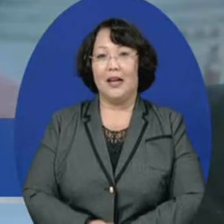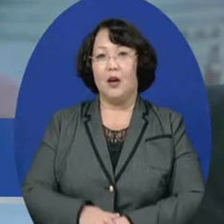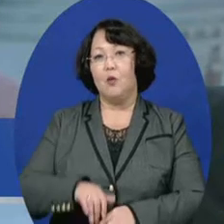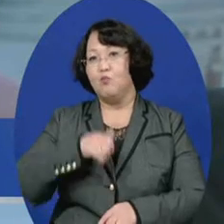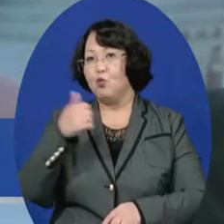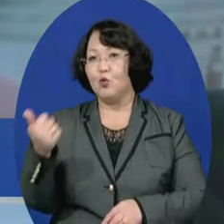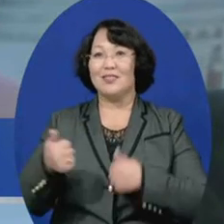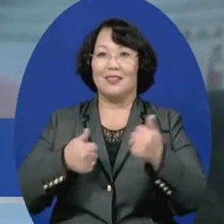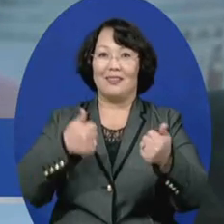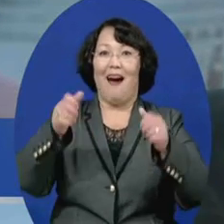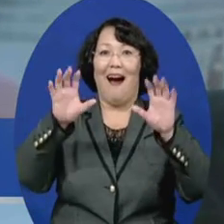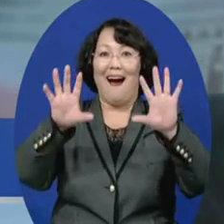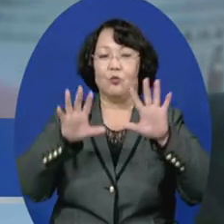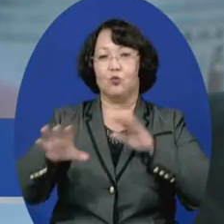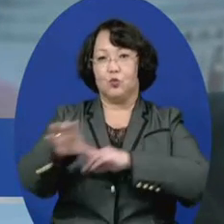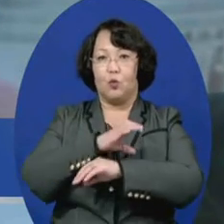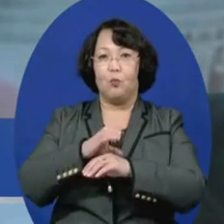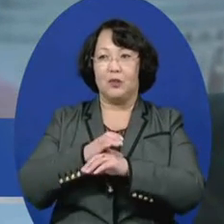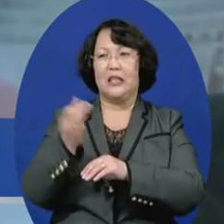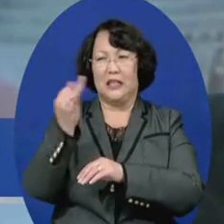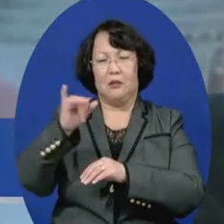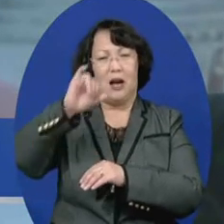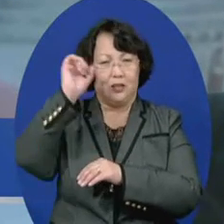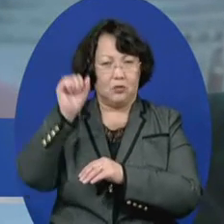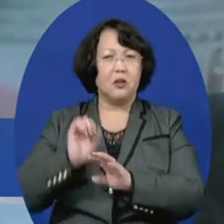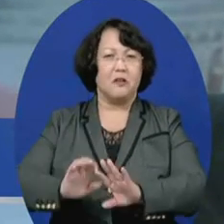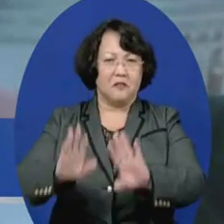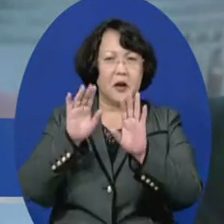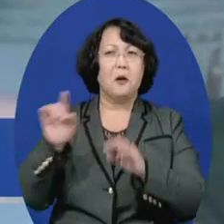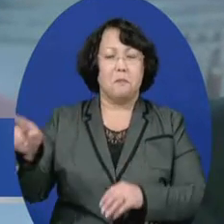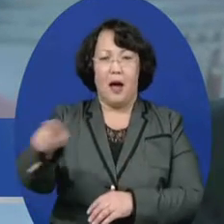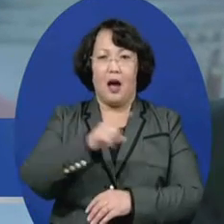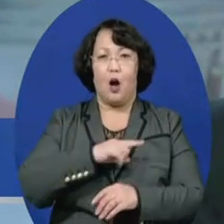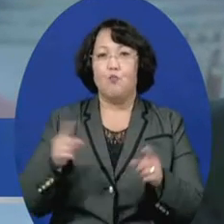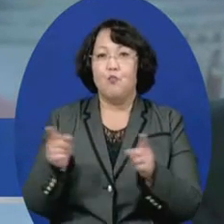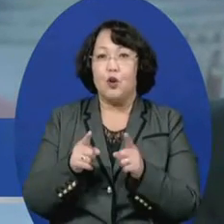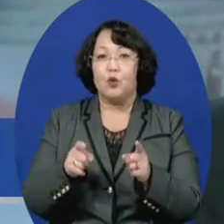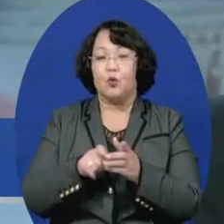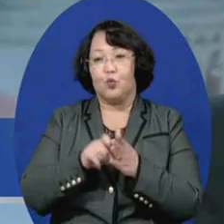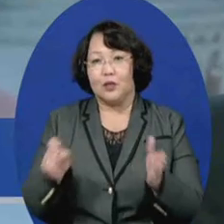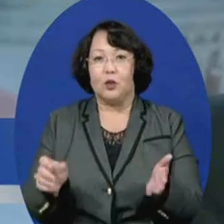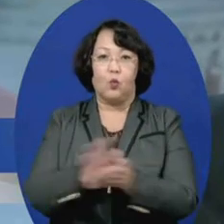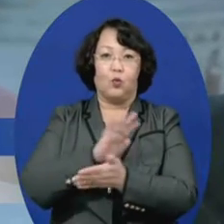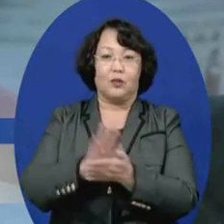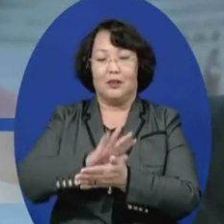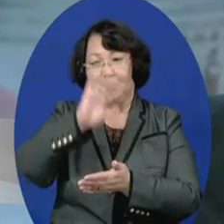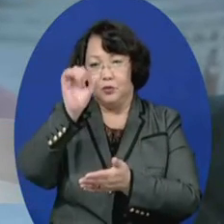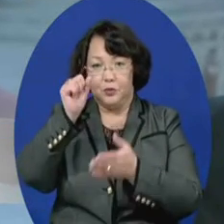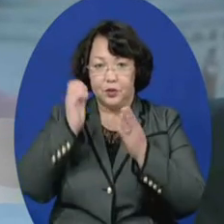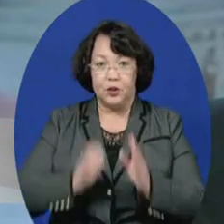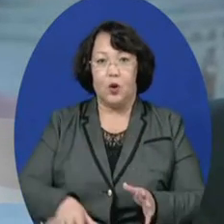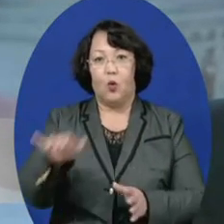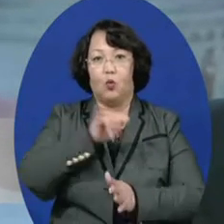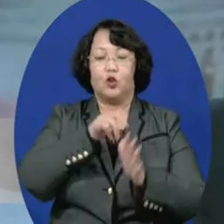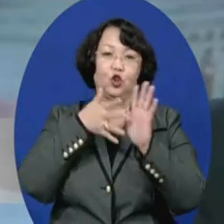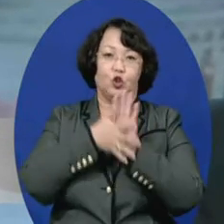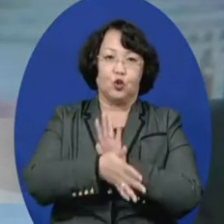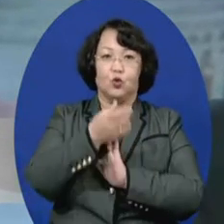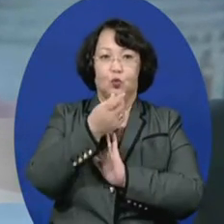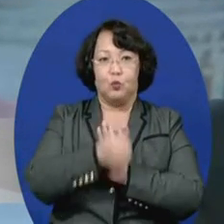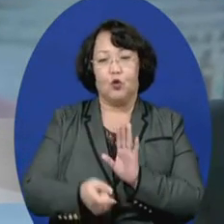10 суманд дахиад энэ асуудал тогтолтой байгаа. Энийг бол бид нар бас богино хэмжээнд шийдвэрлэхийн тулд мэдээж улсын төсвийн хөрөнгө оруулалтуудыг